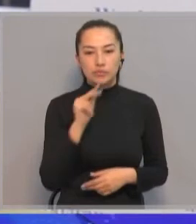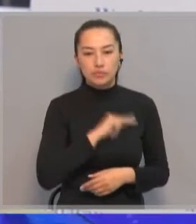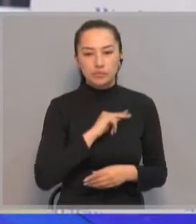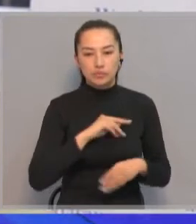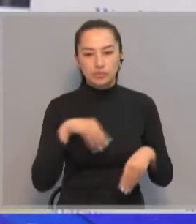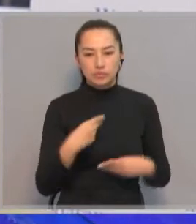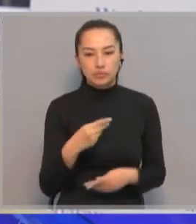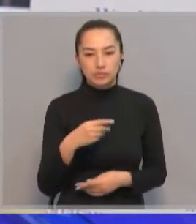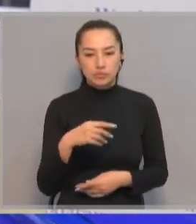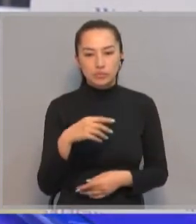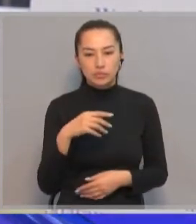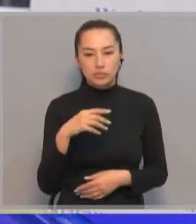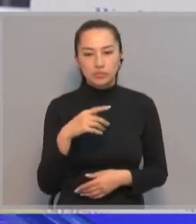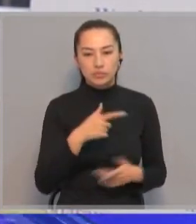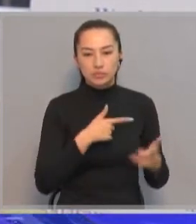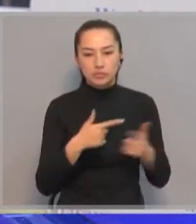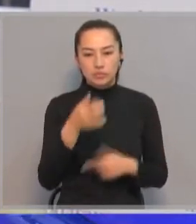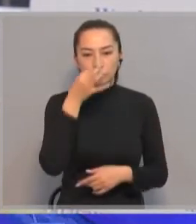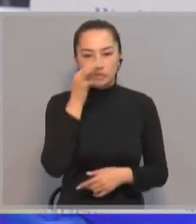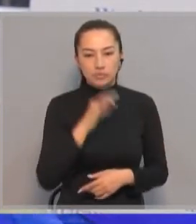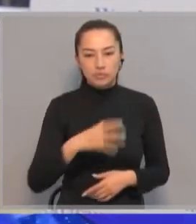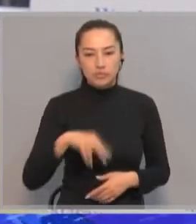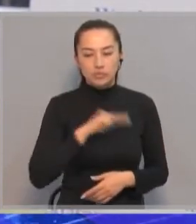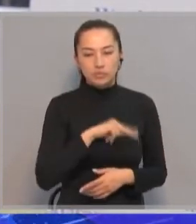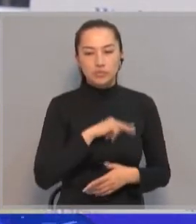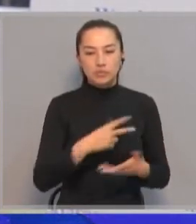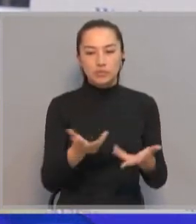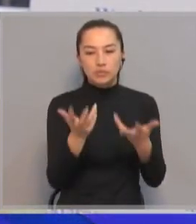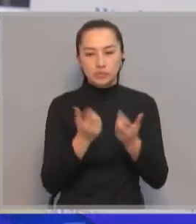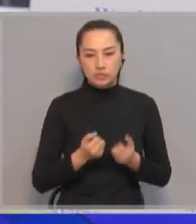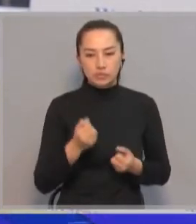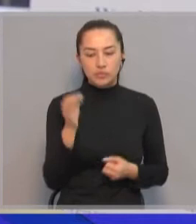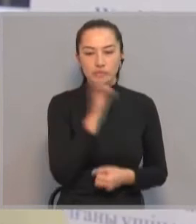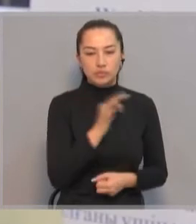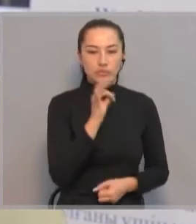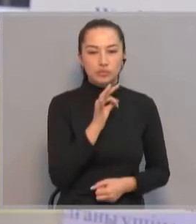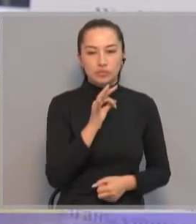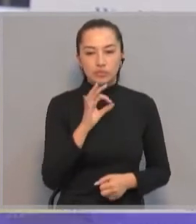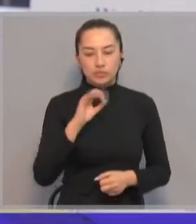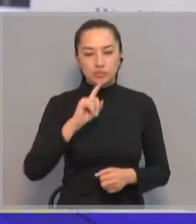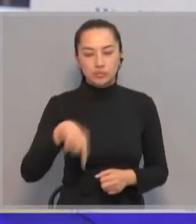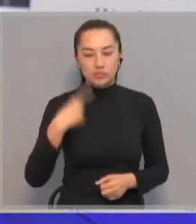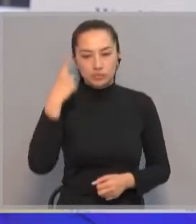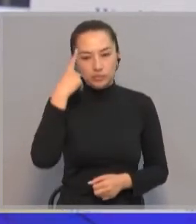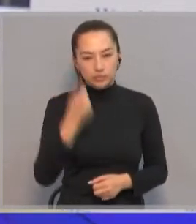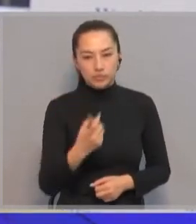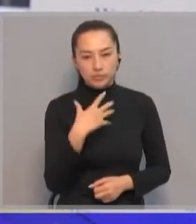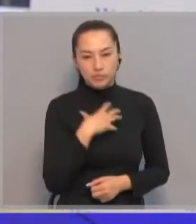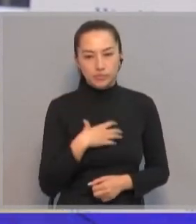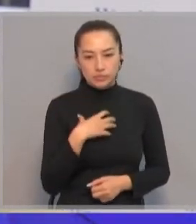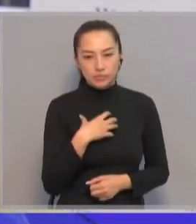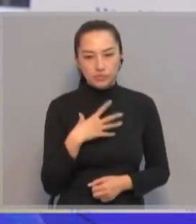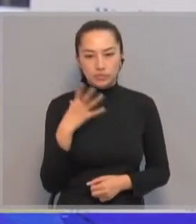берушілермен, біздің болашақ дайындап отқан болашақ мамандарды жұмысқа алатын жұмыс берушілердің талабын ескеру болып отыр.